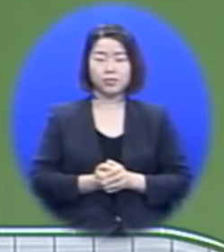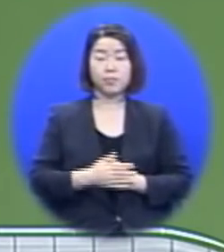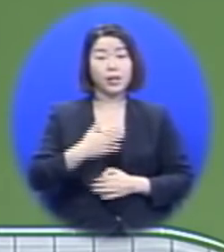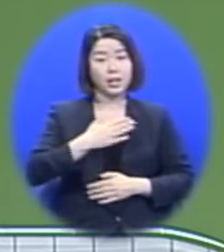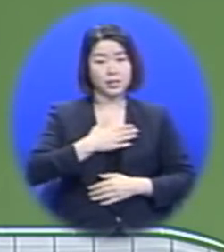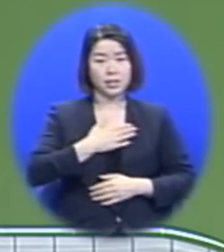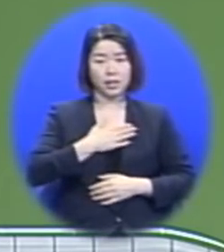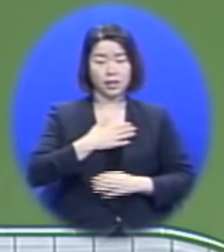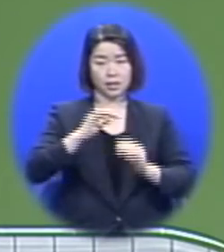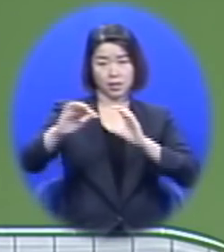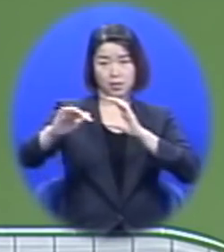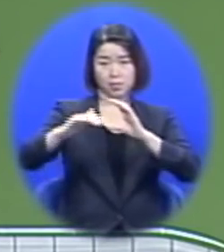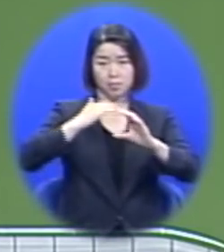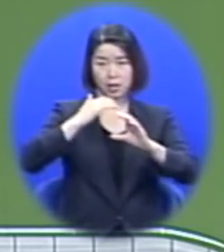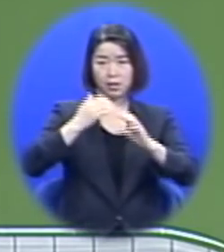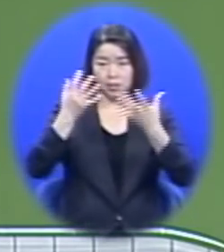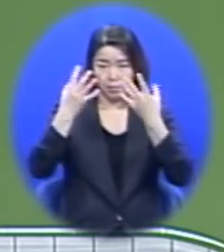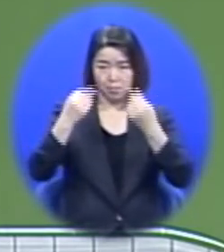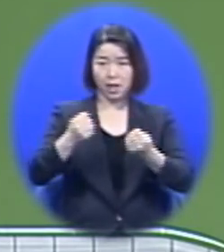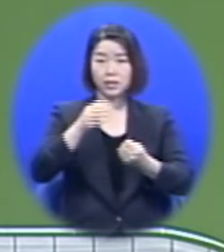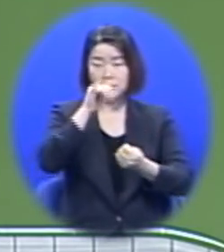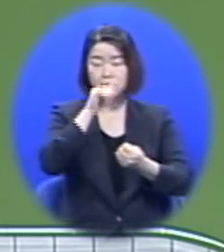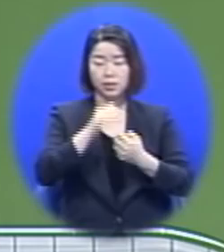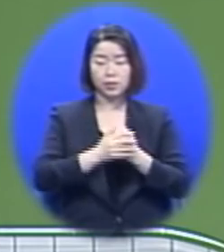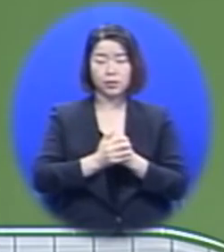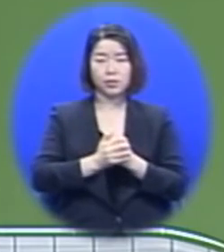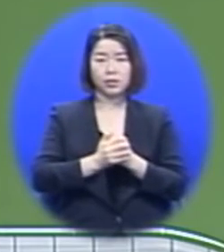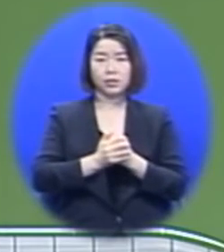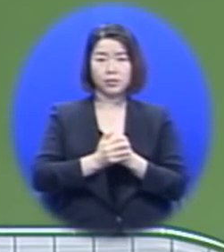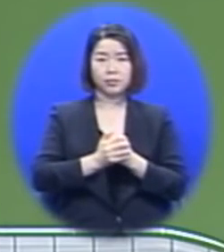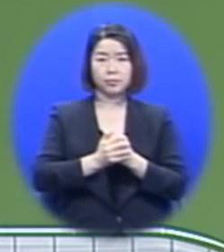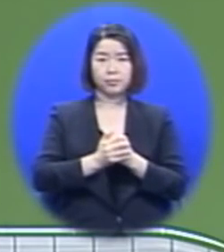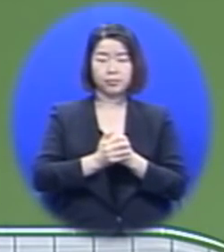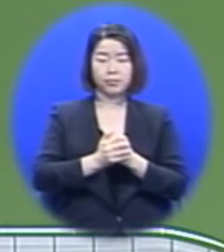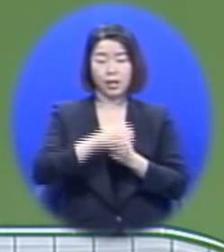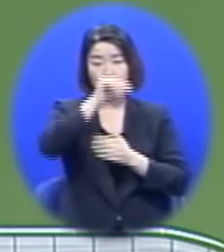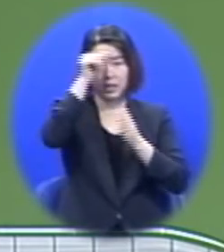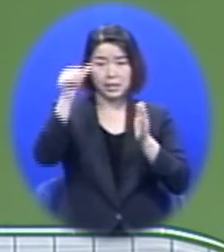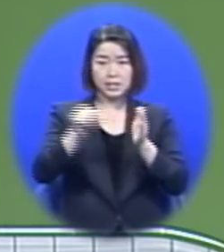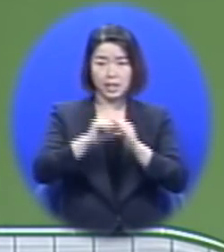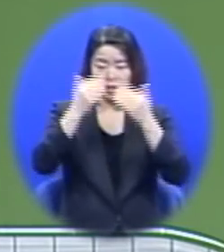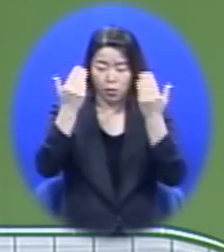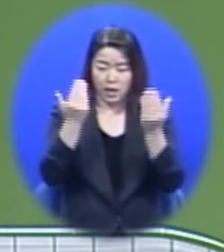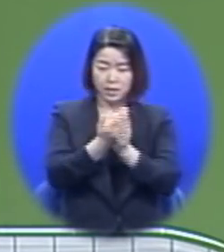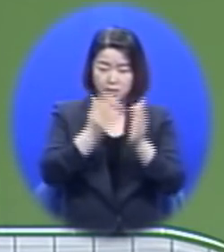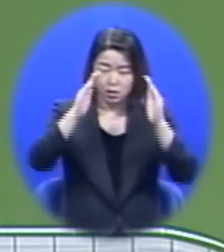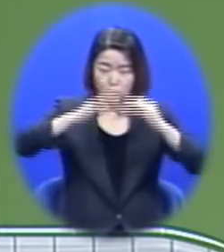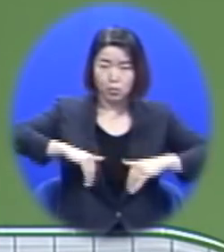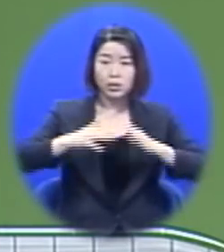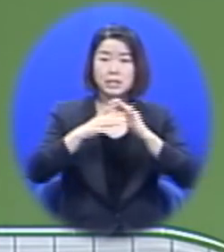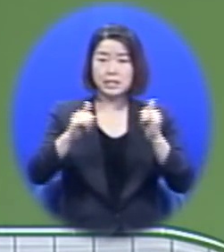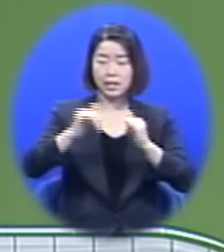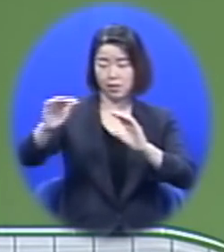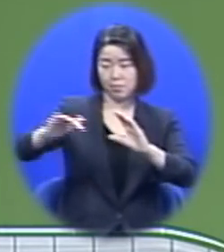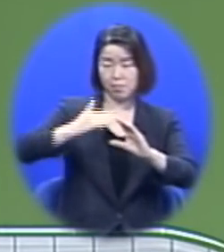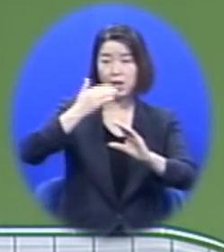제가 메일을 받아보는 메일이 많는데 인생이 완전히 무너진 사람들의 메일이